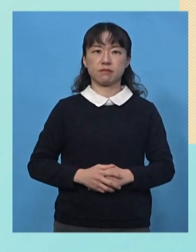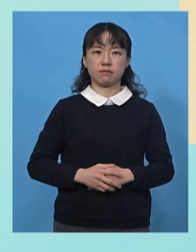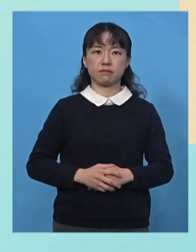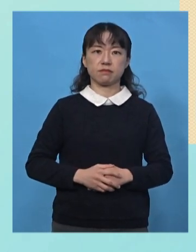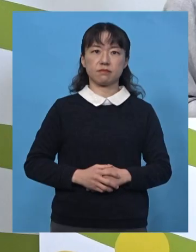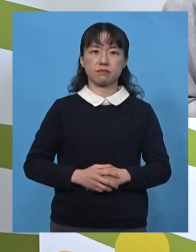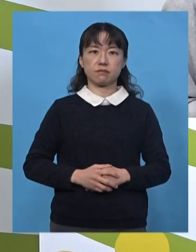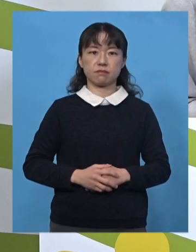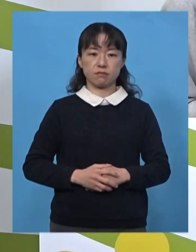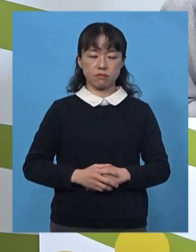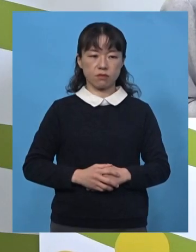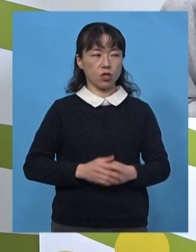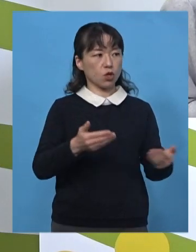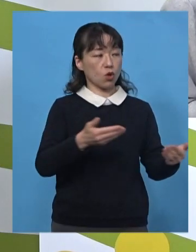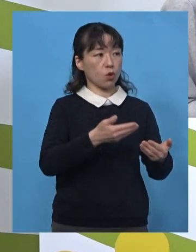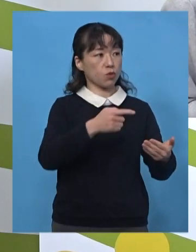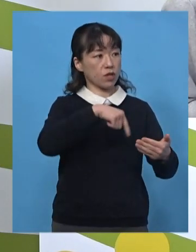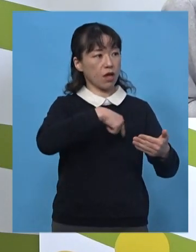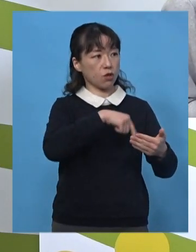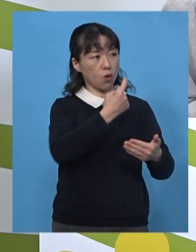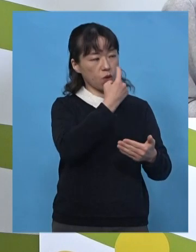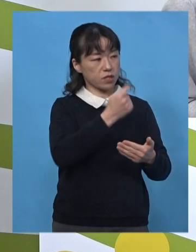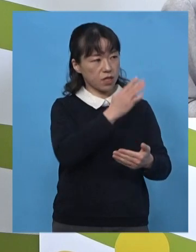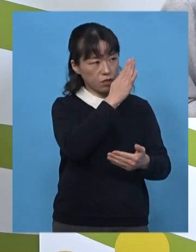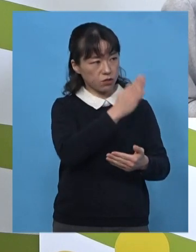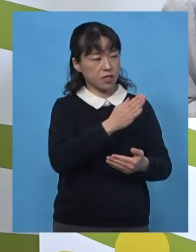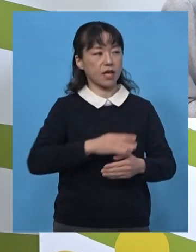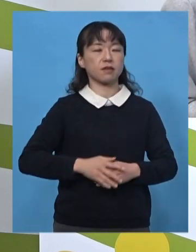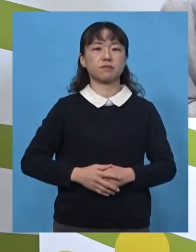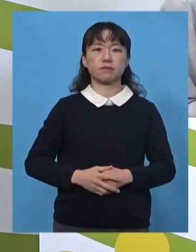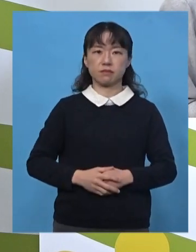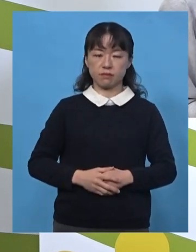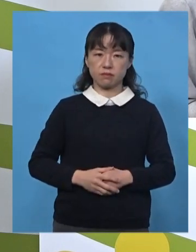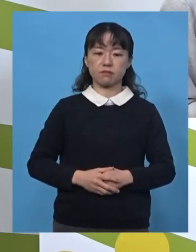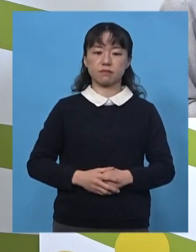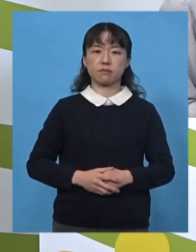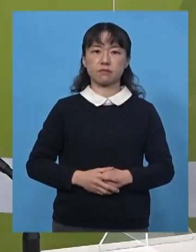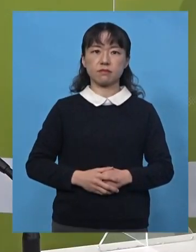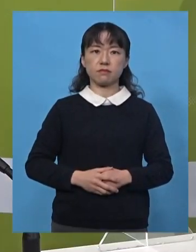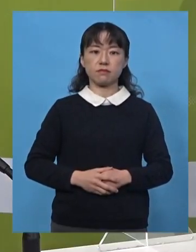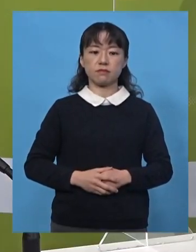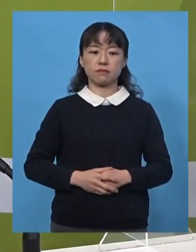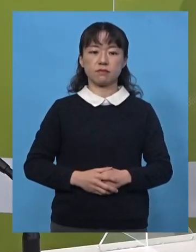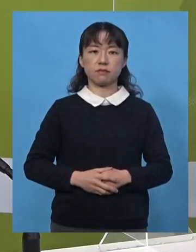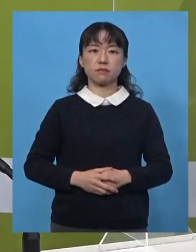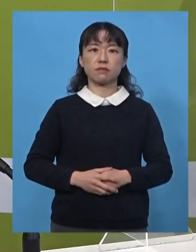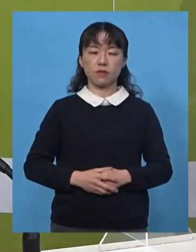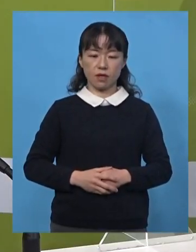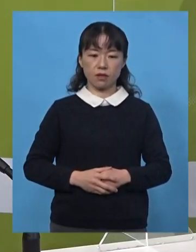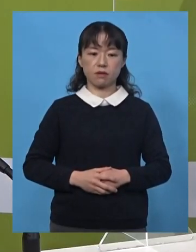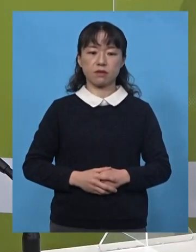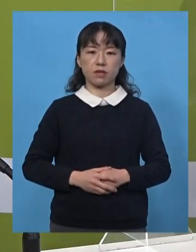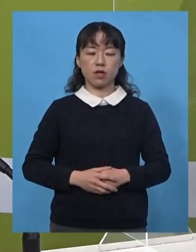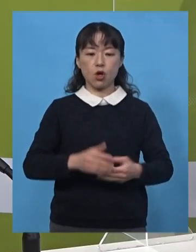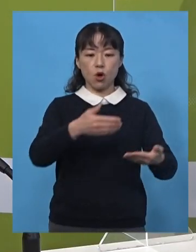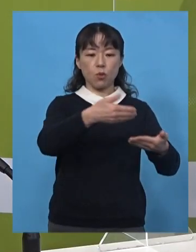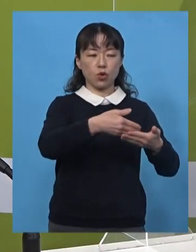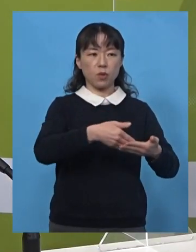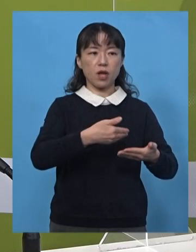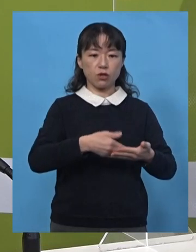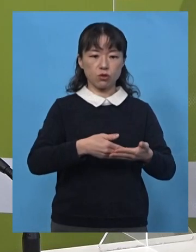。 なるほど。では業務内容についても具体的に教えてください。 はい、東近江アグリステーションでは、